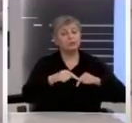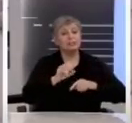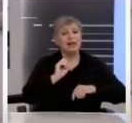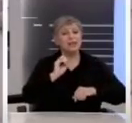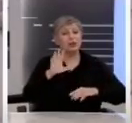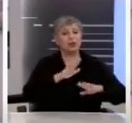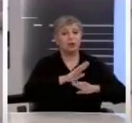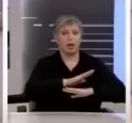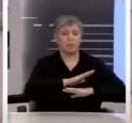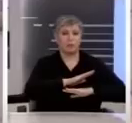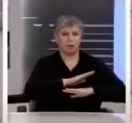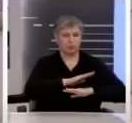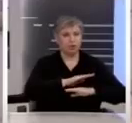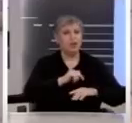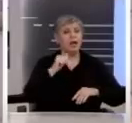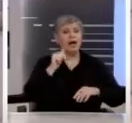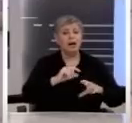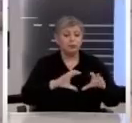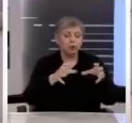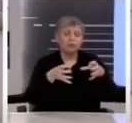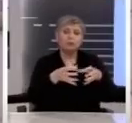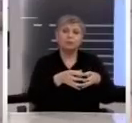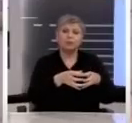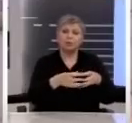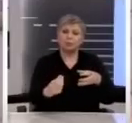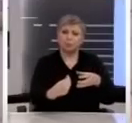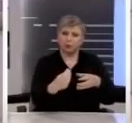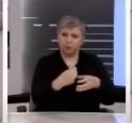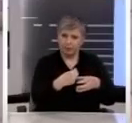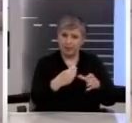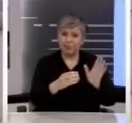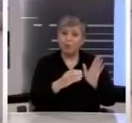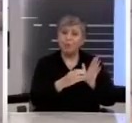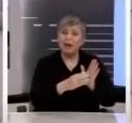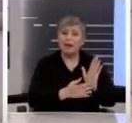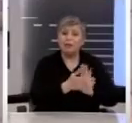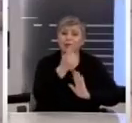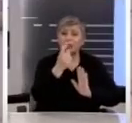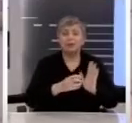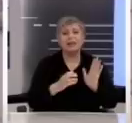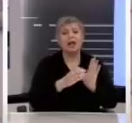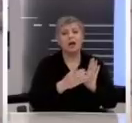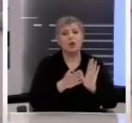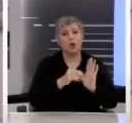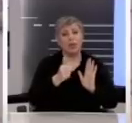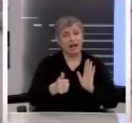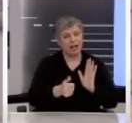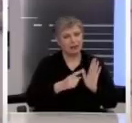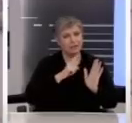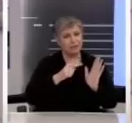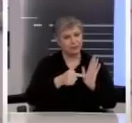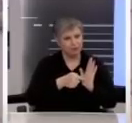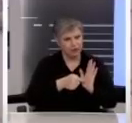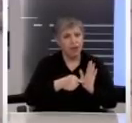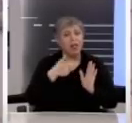και Άμυνας αποτελεί συλλογικό κυβερνητικό όργανο. Σύμφωνα με την παράγραφο 11 του άρθρου 16 του ιδίου κώδικα, τα πρακτικά